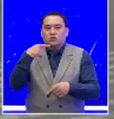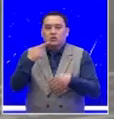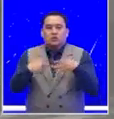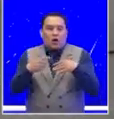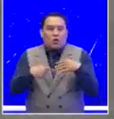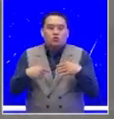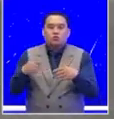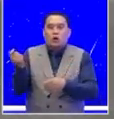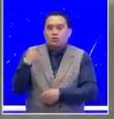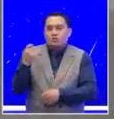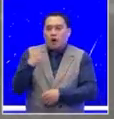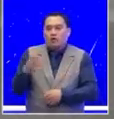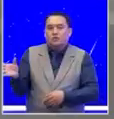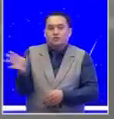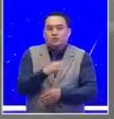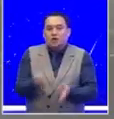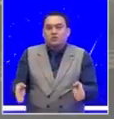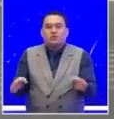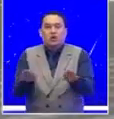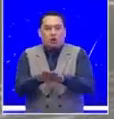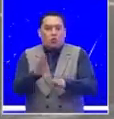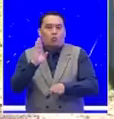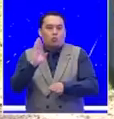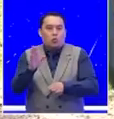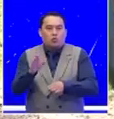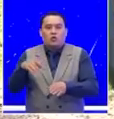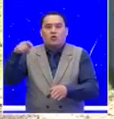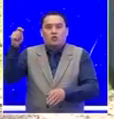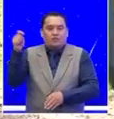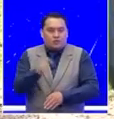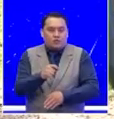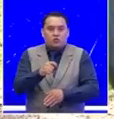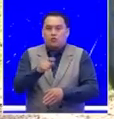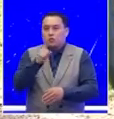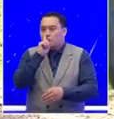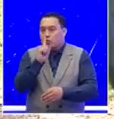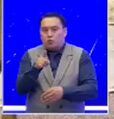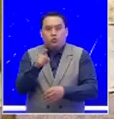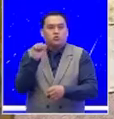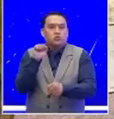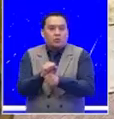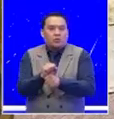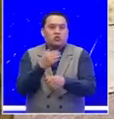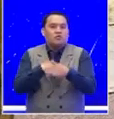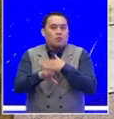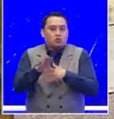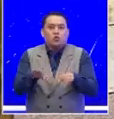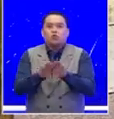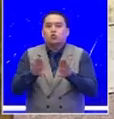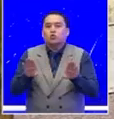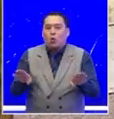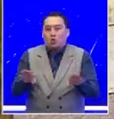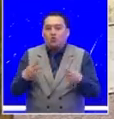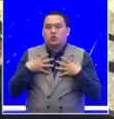и общественные бани. Одним словом, в область теперь никого впускать и не будут. И выпускать, кстати, тоже. Все это делается